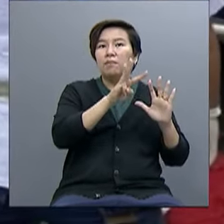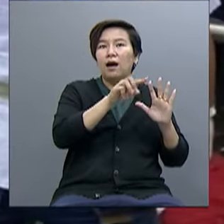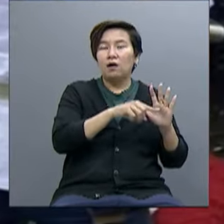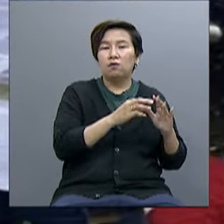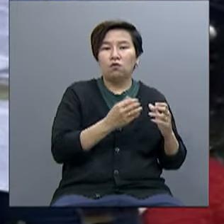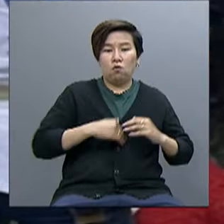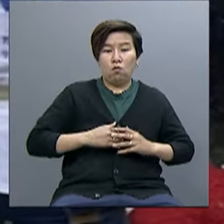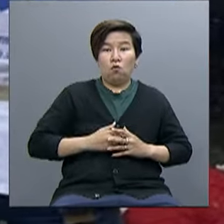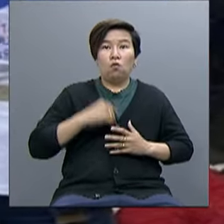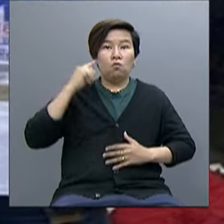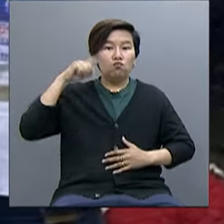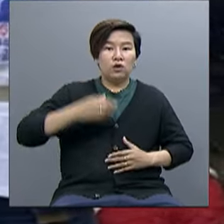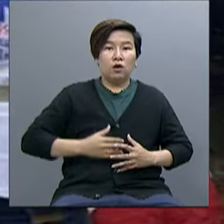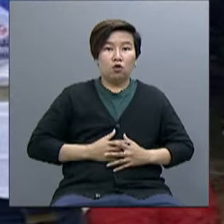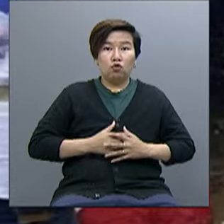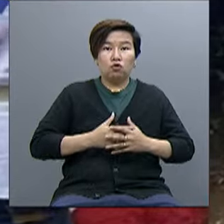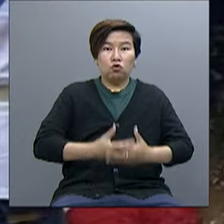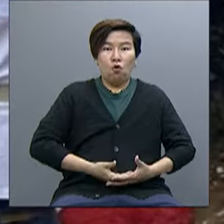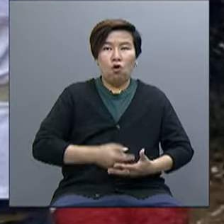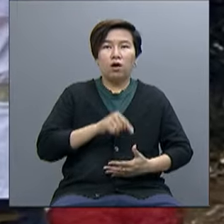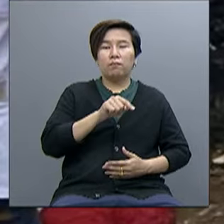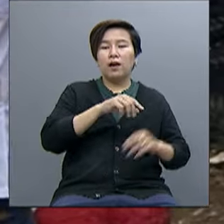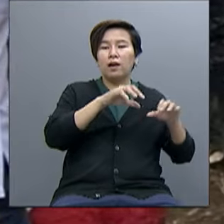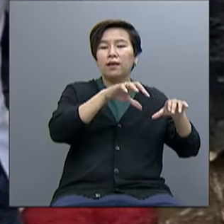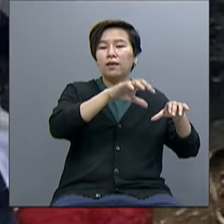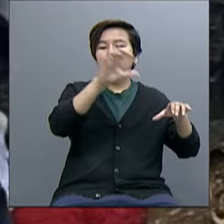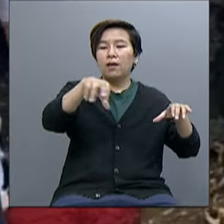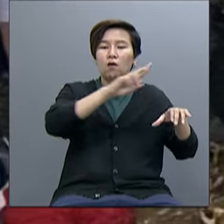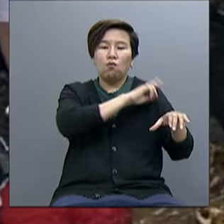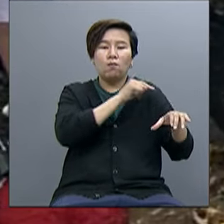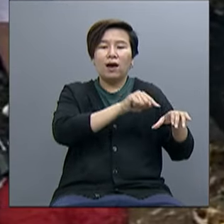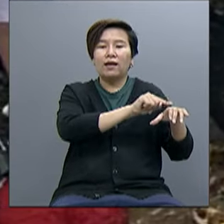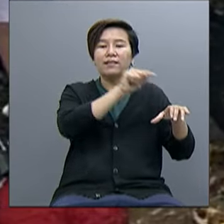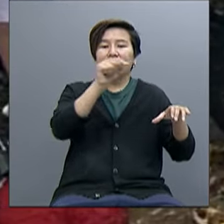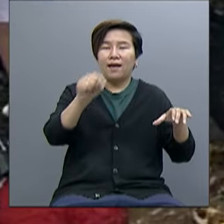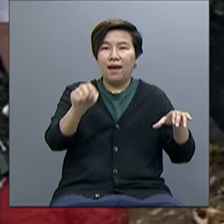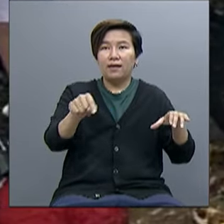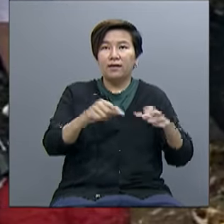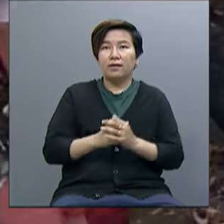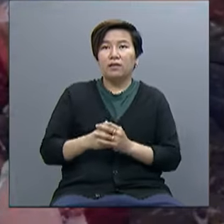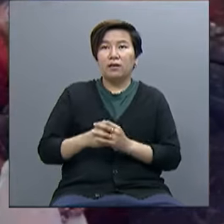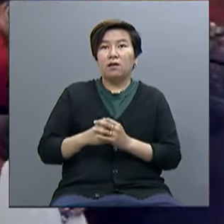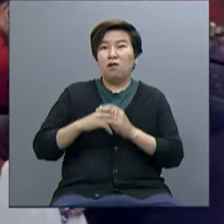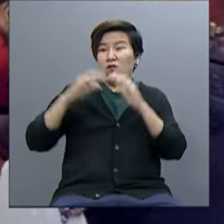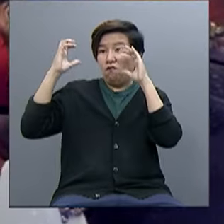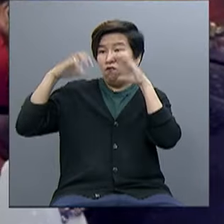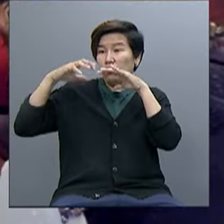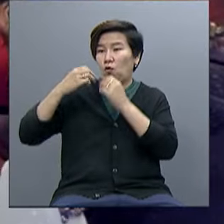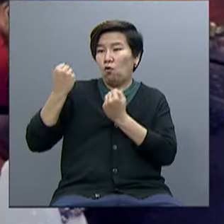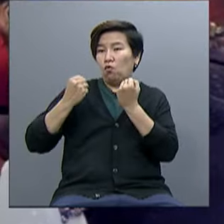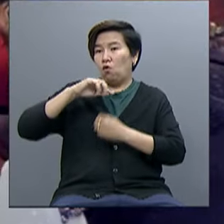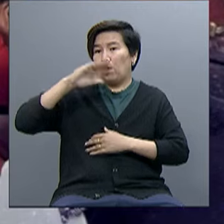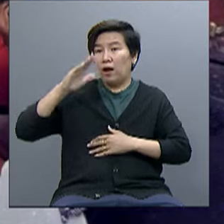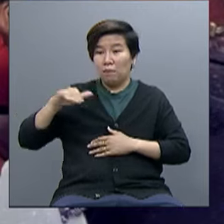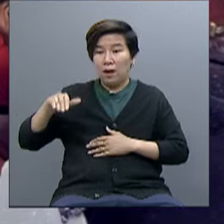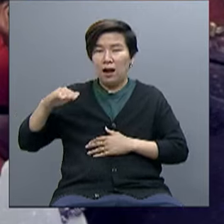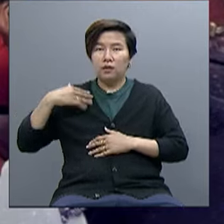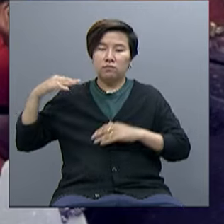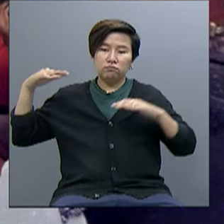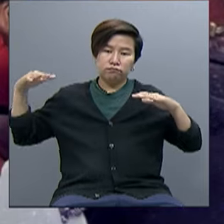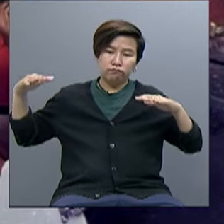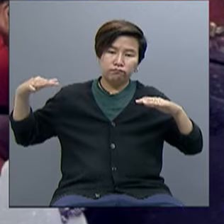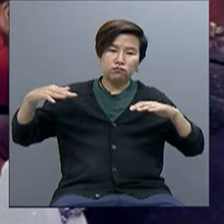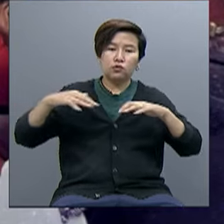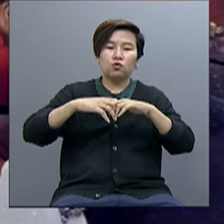สันทรายแต่ขณะเดินทางมีฝนตกก็ทำให้รถกระบะที่ขับสวนมาเสียหลักพุ่งชบจนมีผู้บาดเจ็บและเสีย